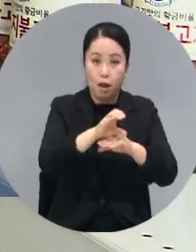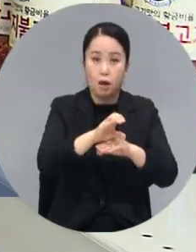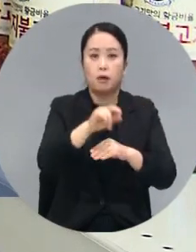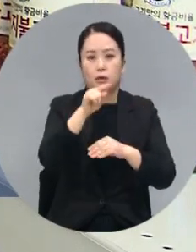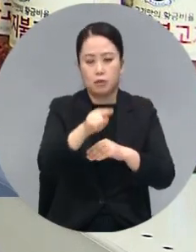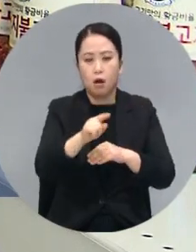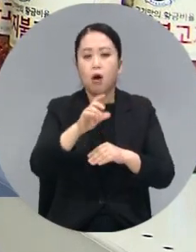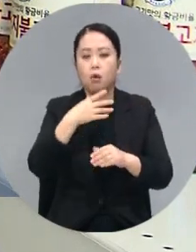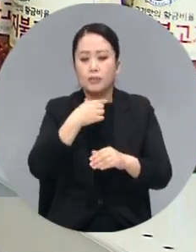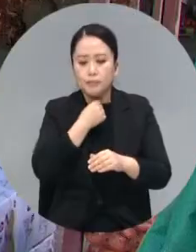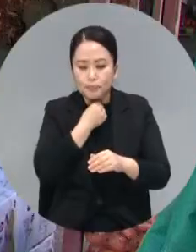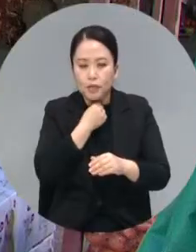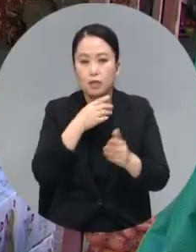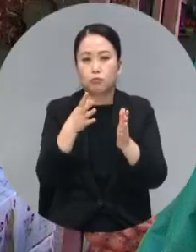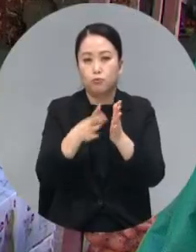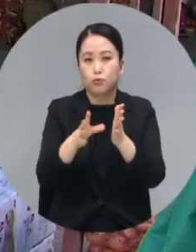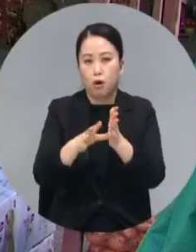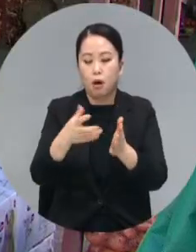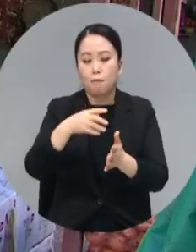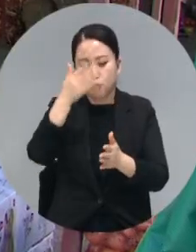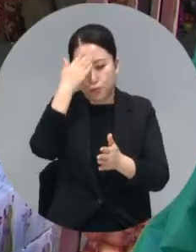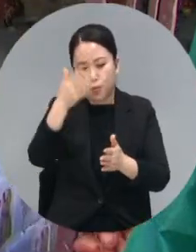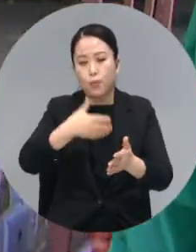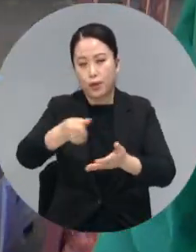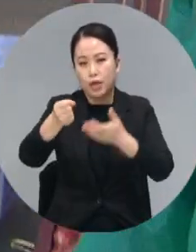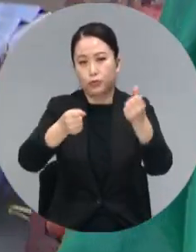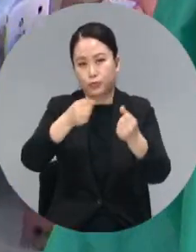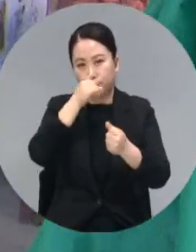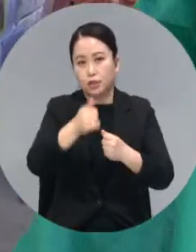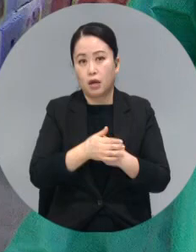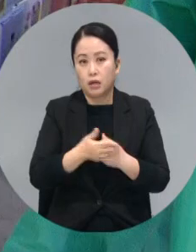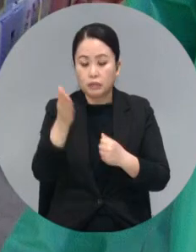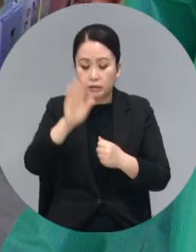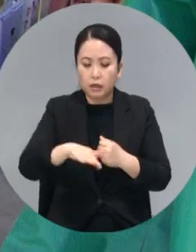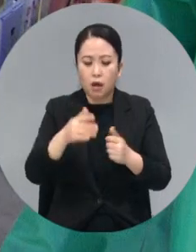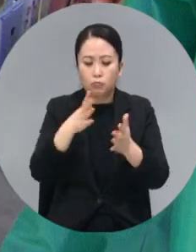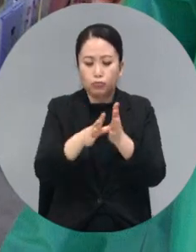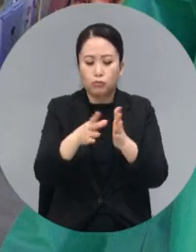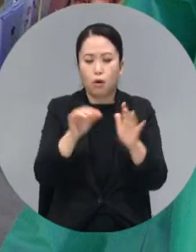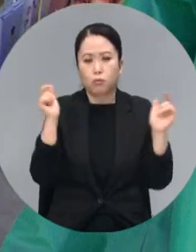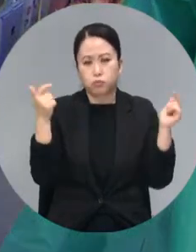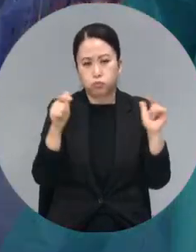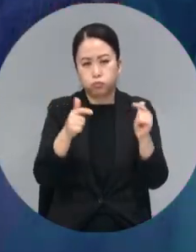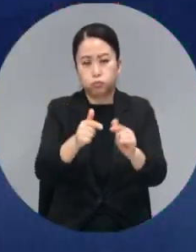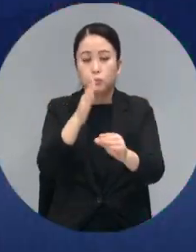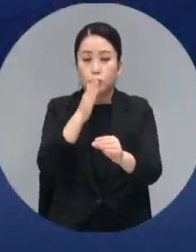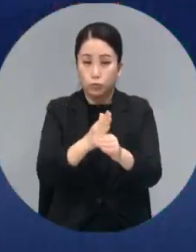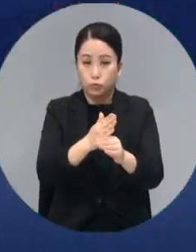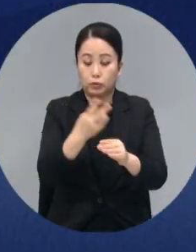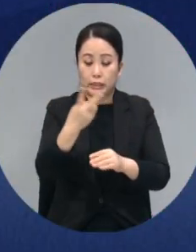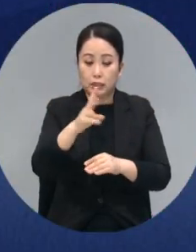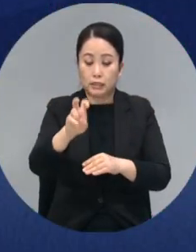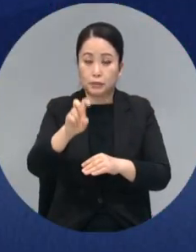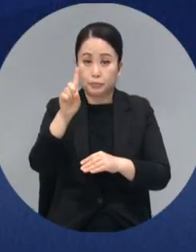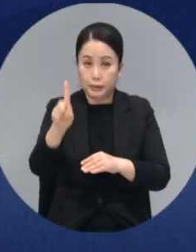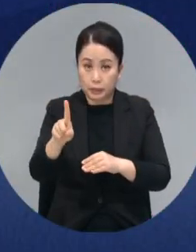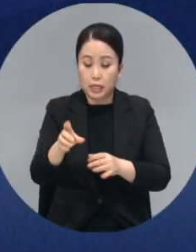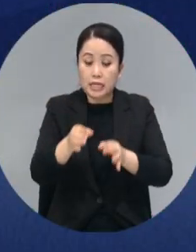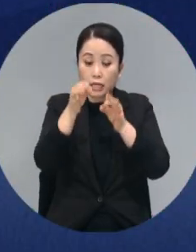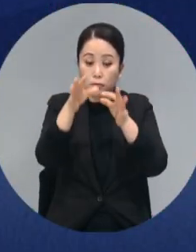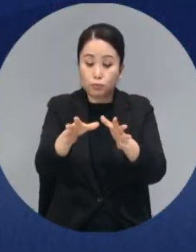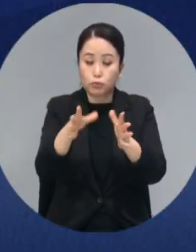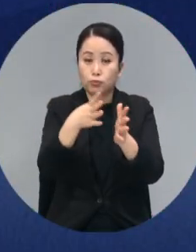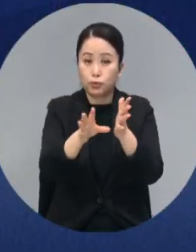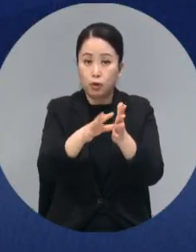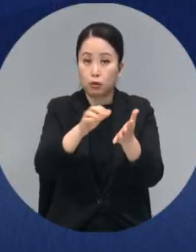이제 들고 가시는. 그런데 해마다 기부 물품이 크게 줄어들고 있습니다. 2021년 푸드마켓에 기부된